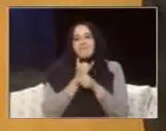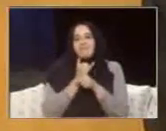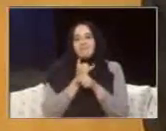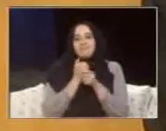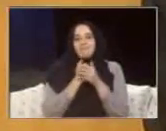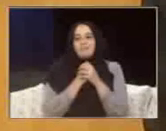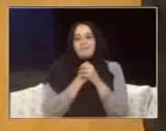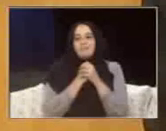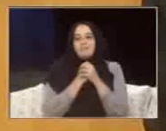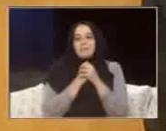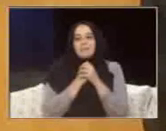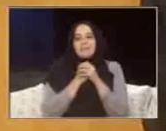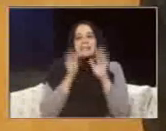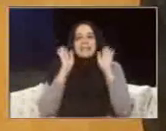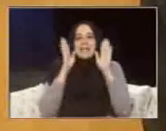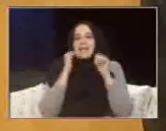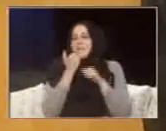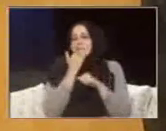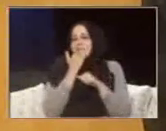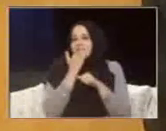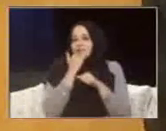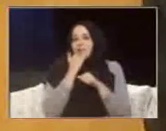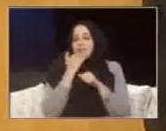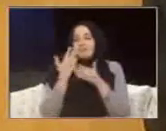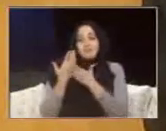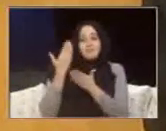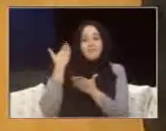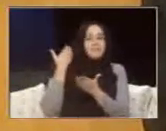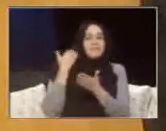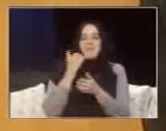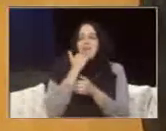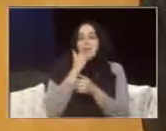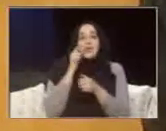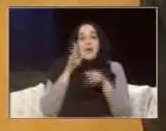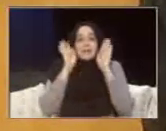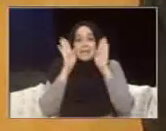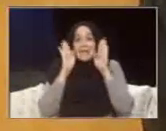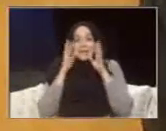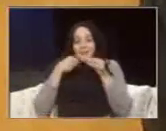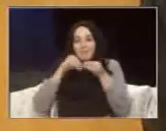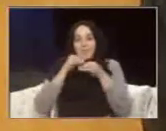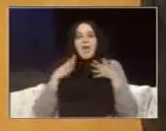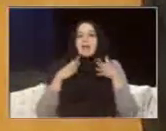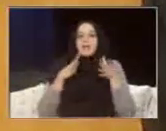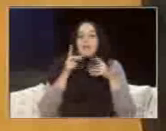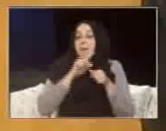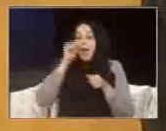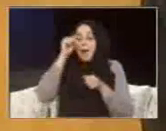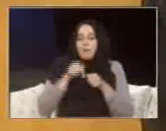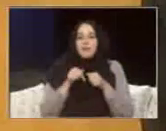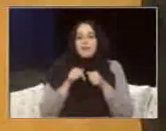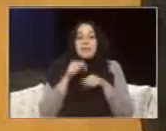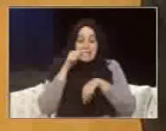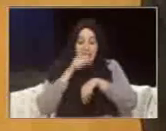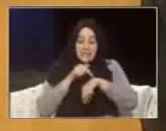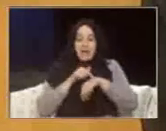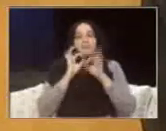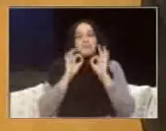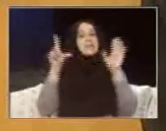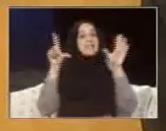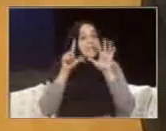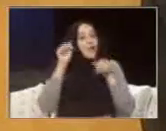والصلاه التي صليت قبل هذا كلها باطله يعني، لان انت راك صليتي نافله ما صليتيش صلاه واجبه. الصلاه الوقت يدخل على